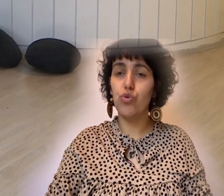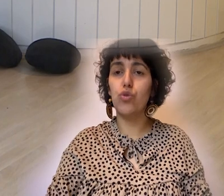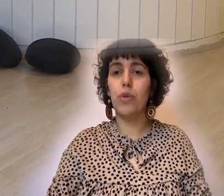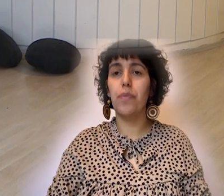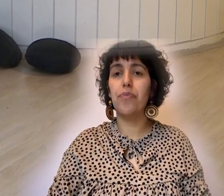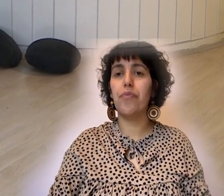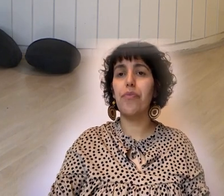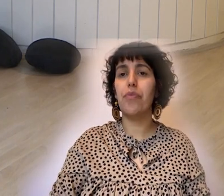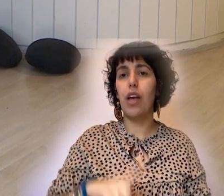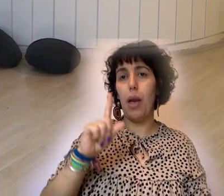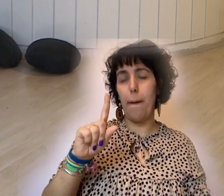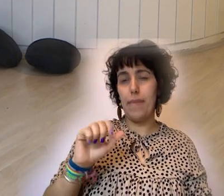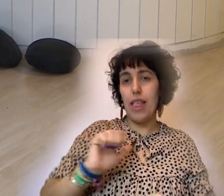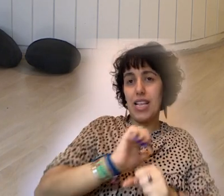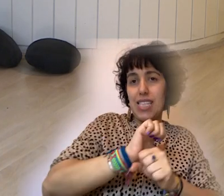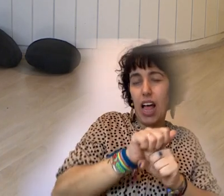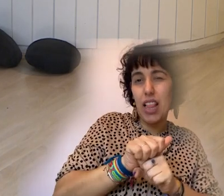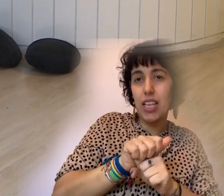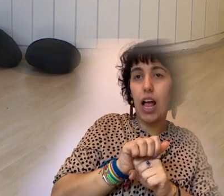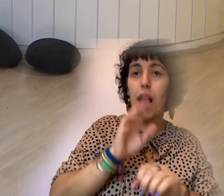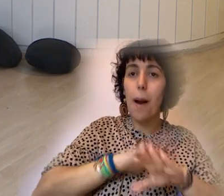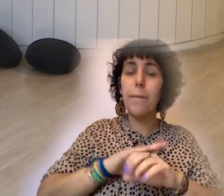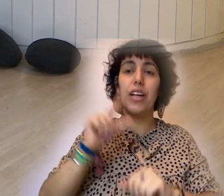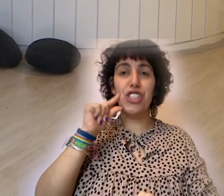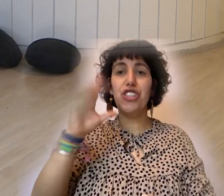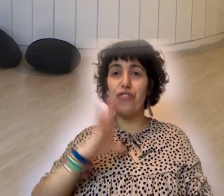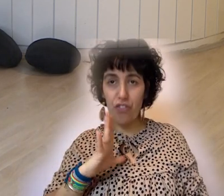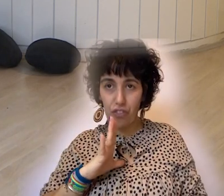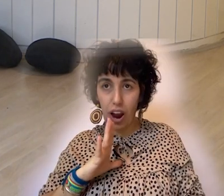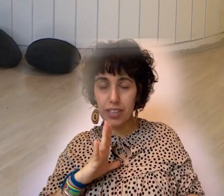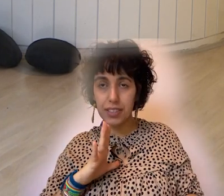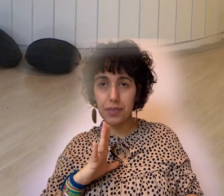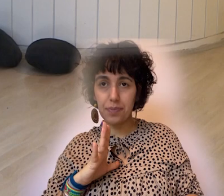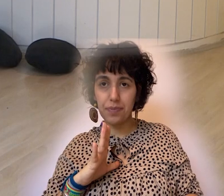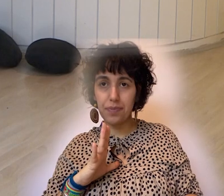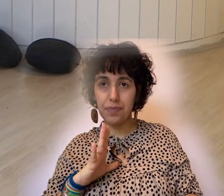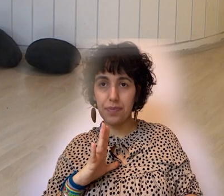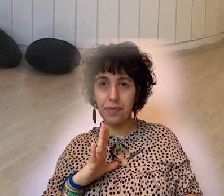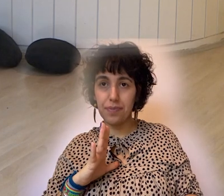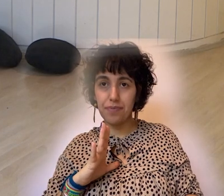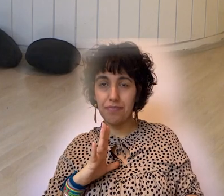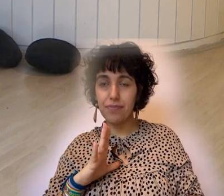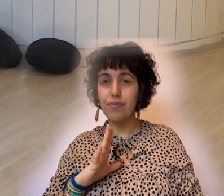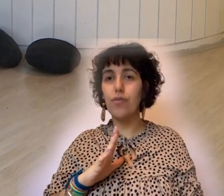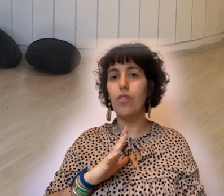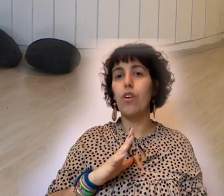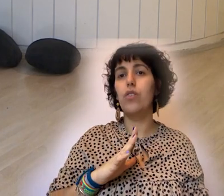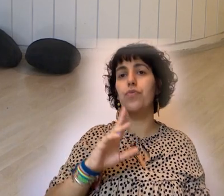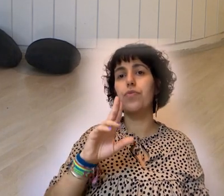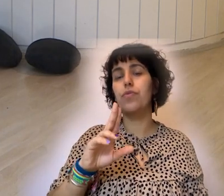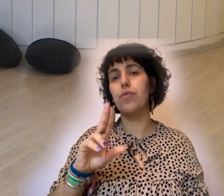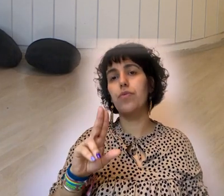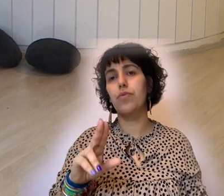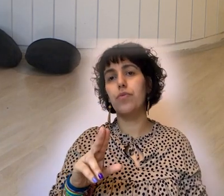pas videolarında bir saldırgan karakter var Müslüm saldırgan karakter o saldırıyor ve işte genelde kadın karakter